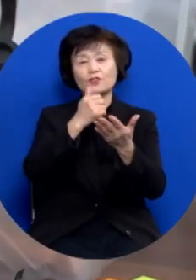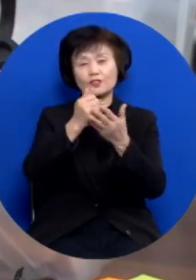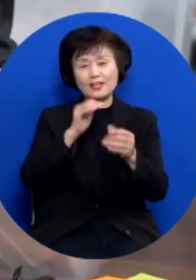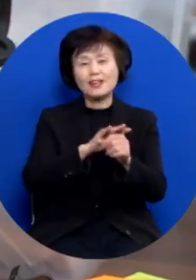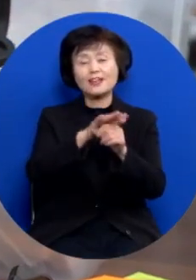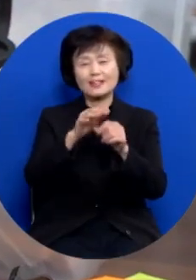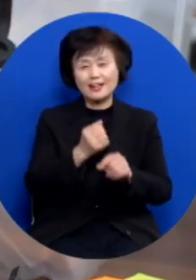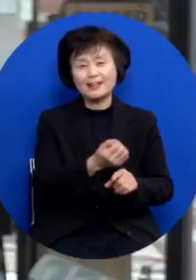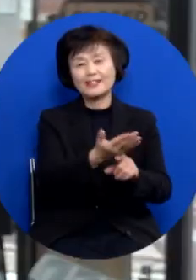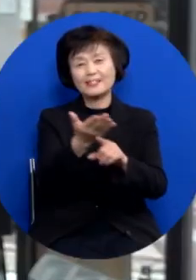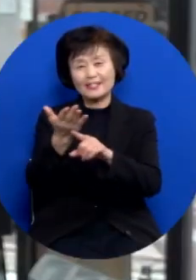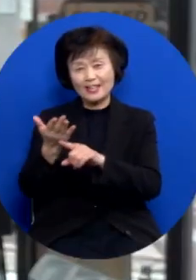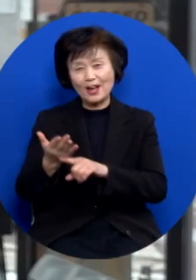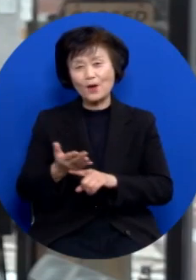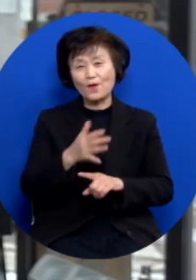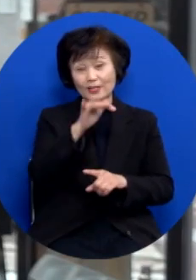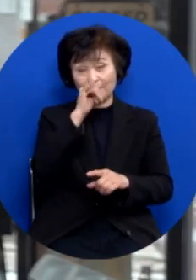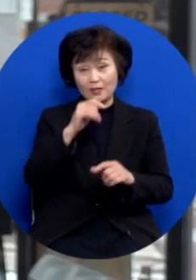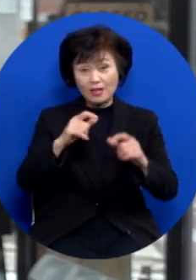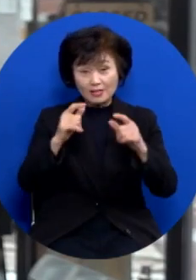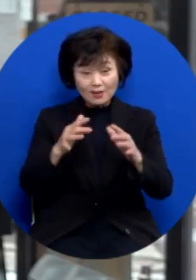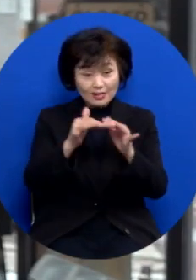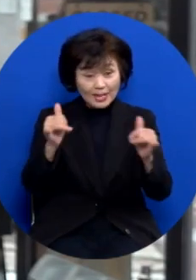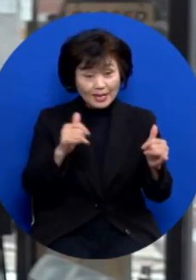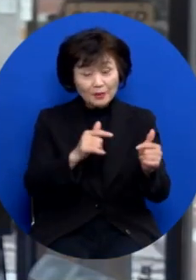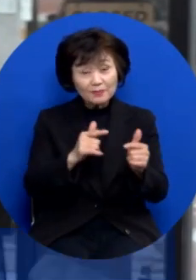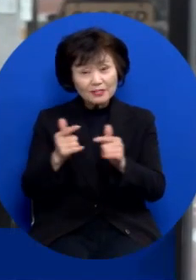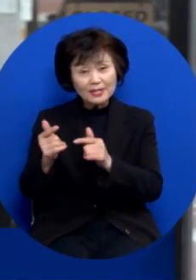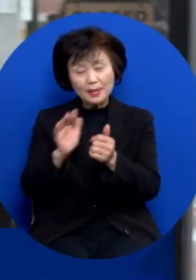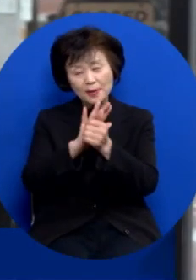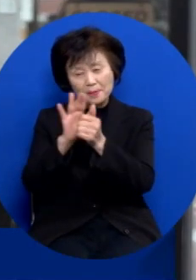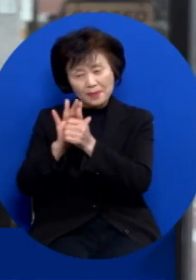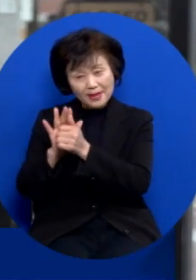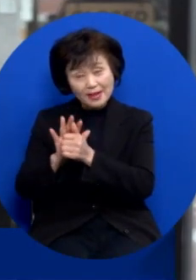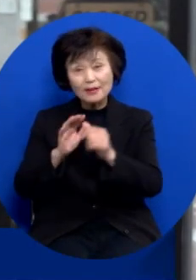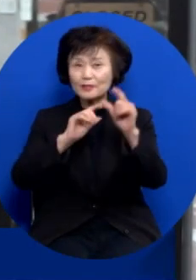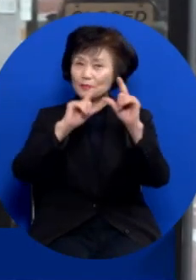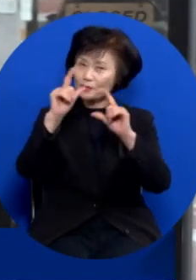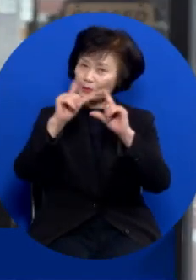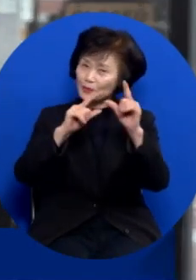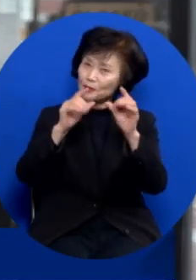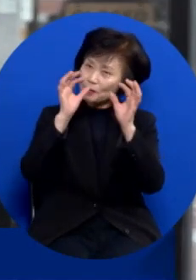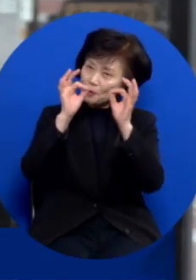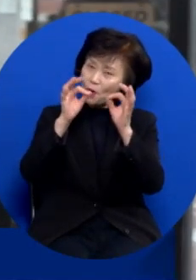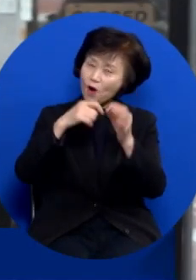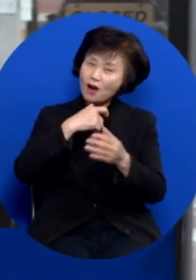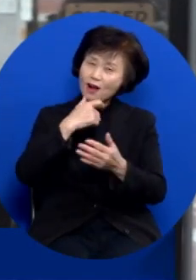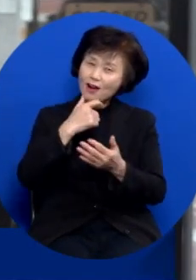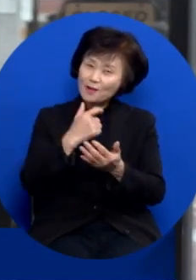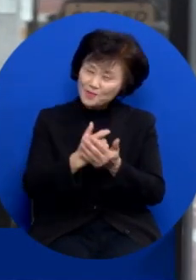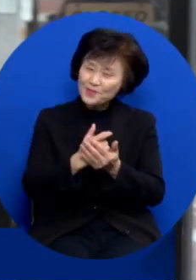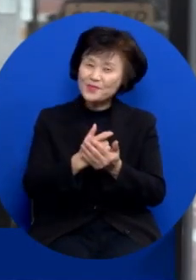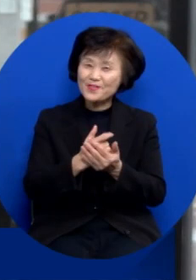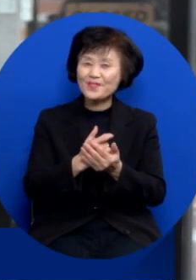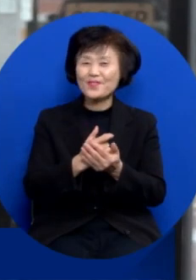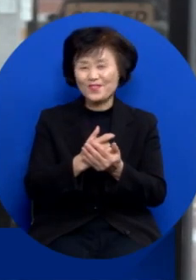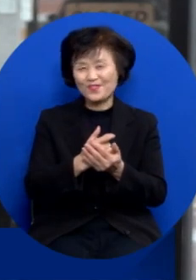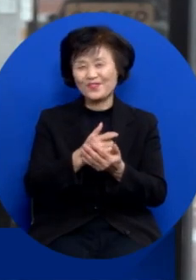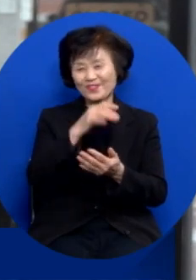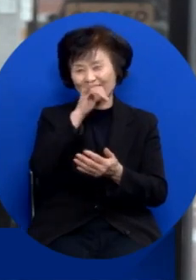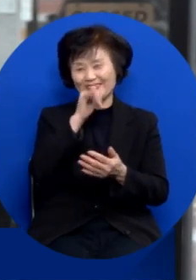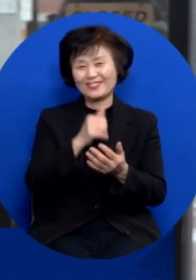전하고 있습니다 지역 주민들한테 많이 배려하는 모습에 황당한 감동을 갖고 있어요